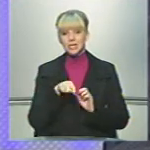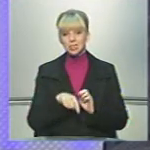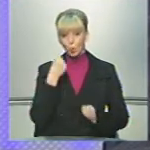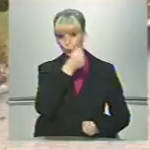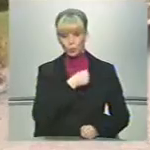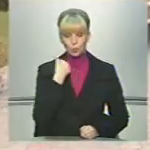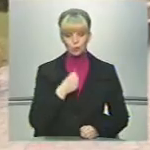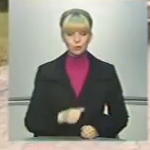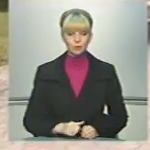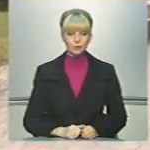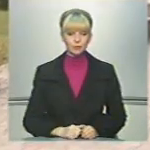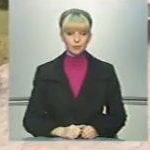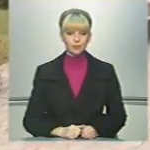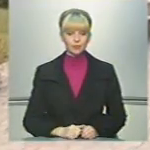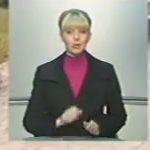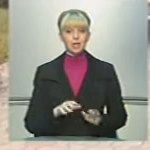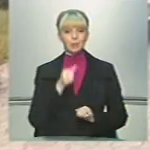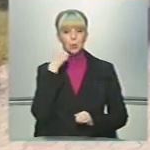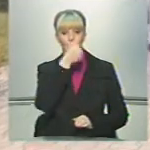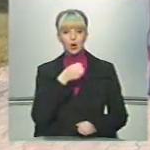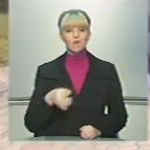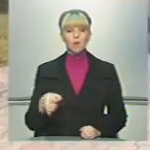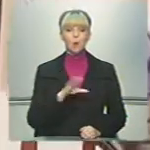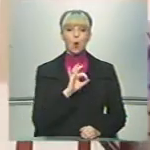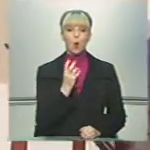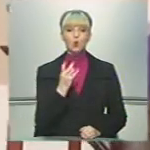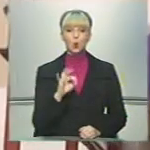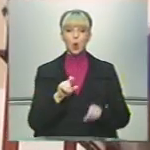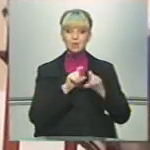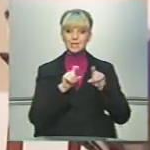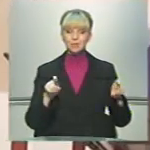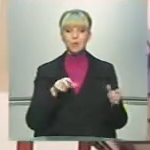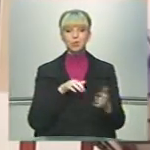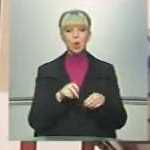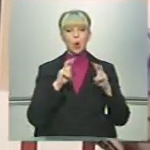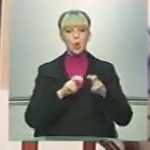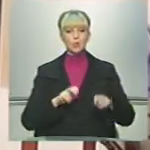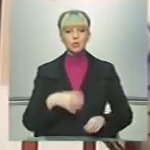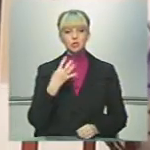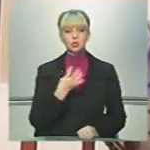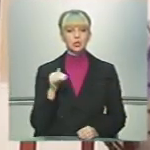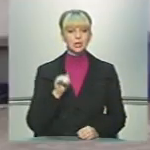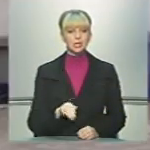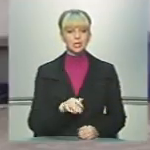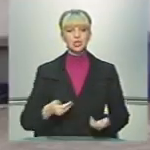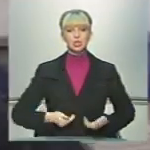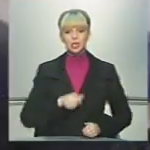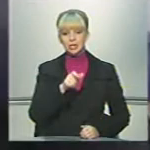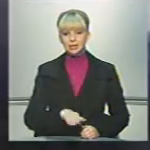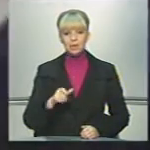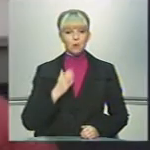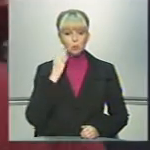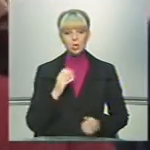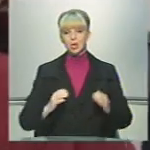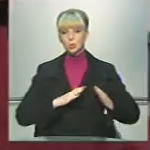нинішнього року. Лише минулого року в обласному онкологічному диспансері пройшли обстеження 44 тисячі жителів Буковини